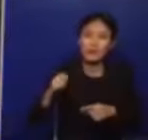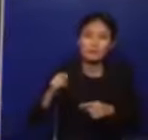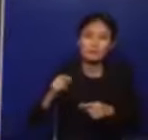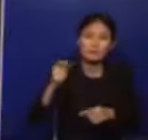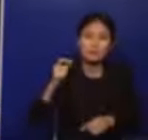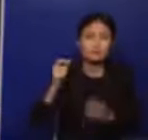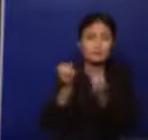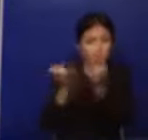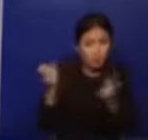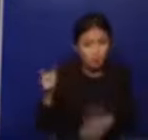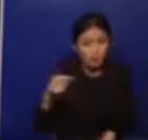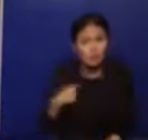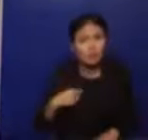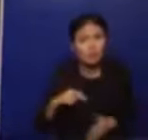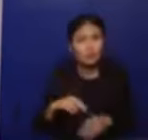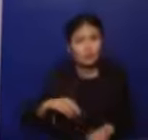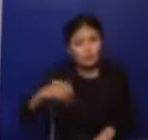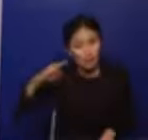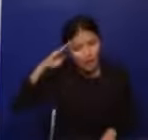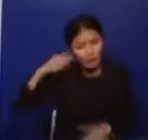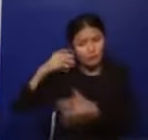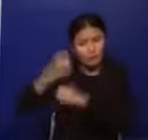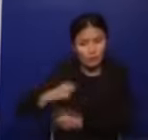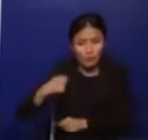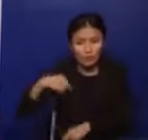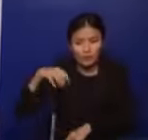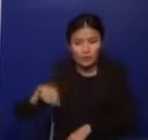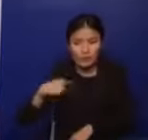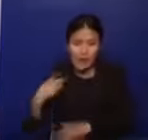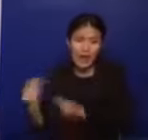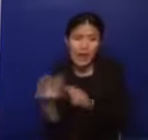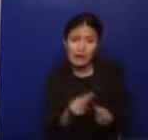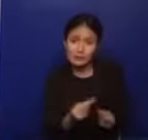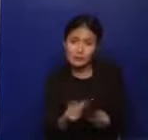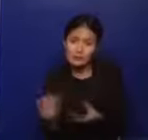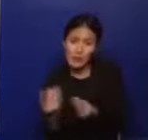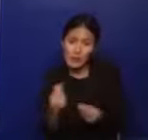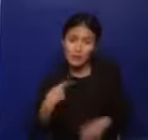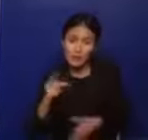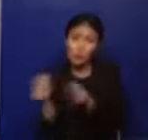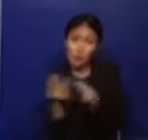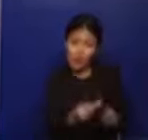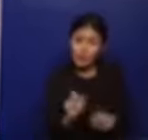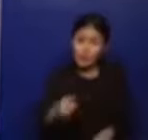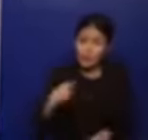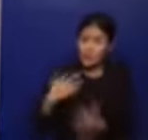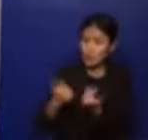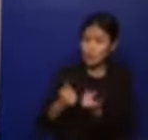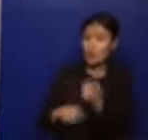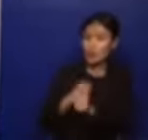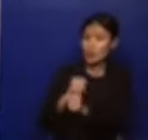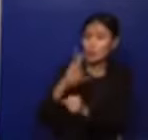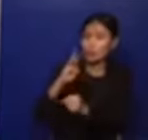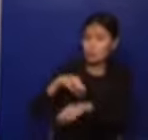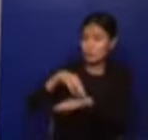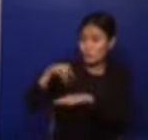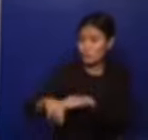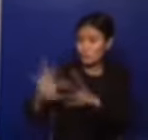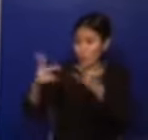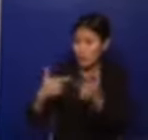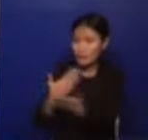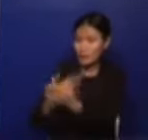ประโยชน์อื่นใดจากกองทัพบกจริงหลังจากที่ท่านเกษียณมาแล้วท่านไม่ได้รับเงินเดือนจากกองทัพบกอีกต่อไป